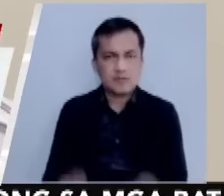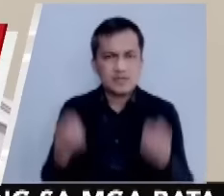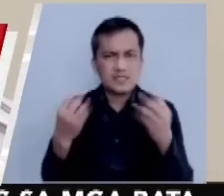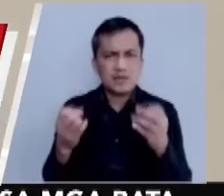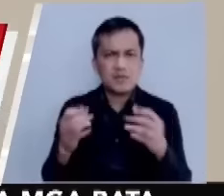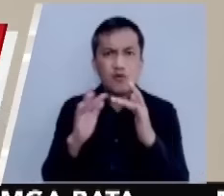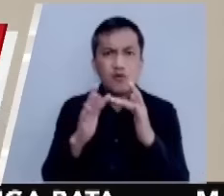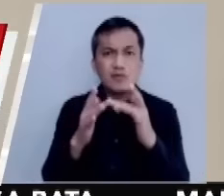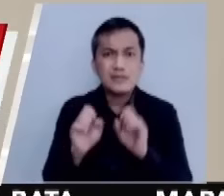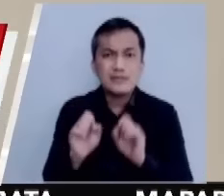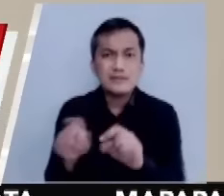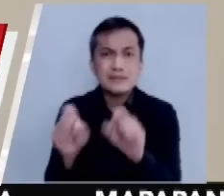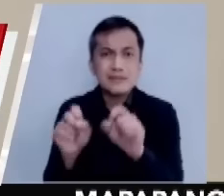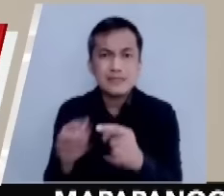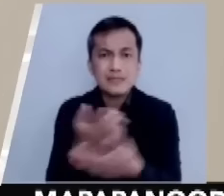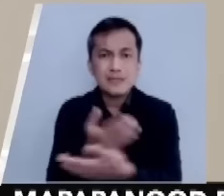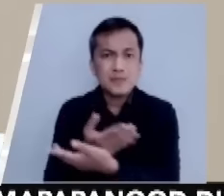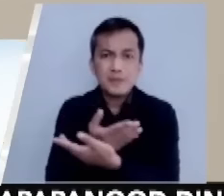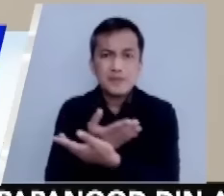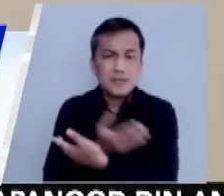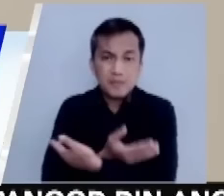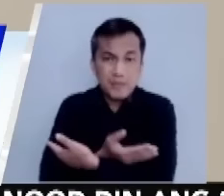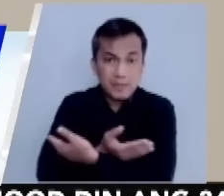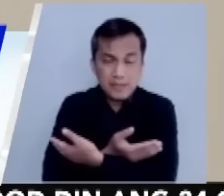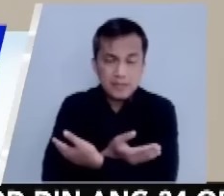mga babies. Mas mainam po na